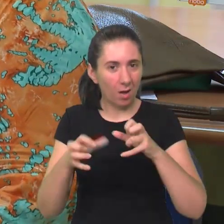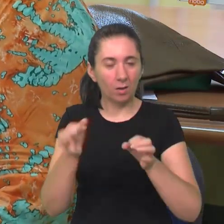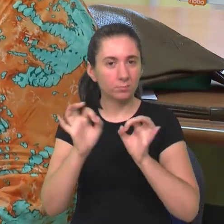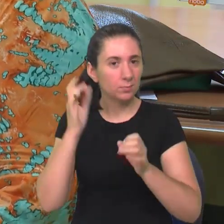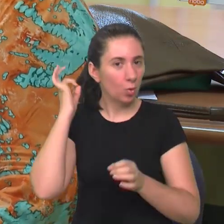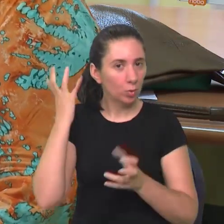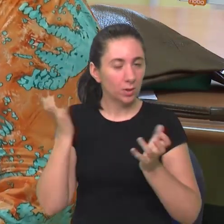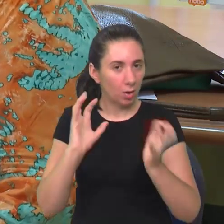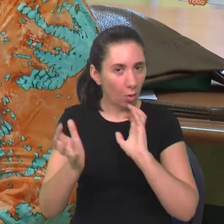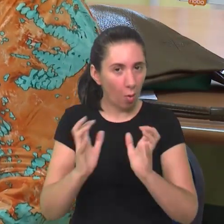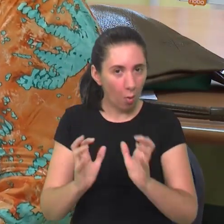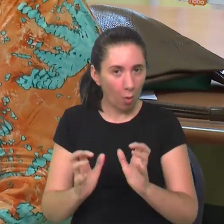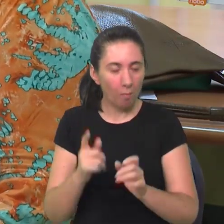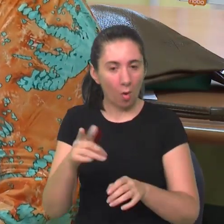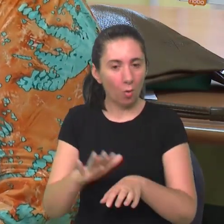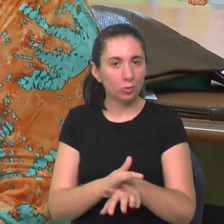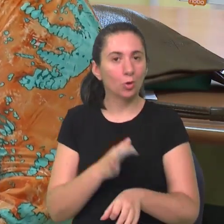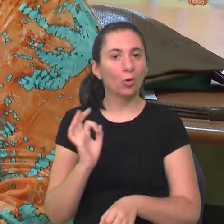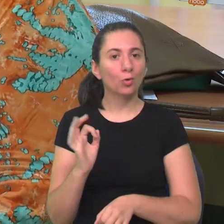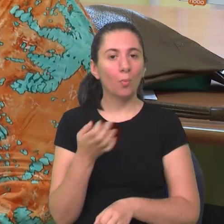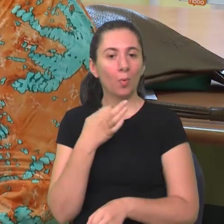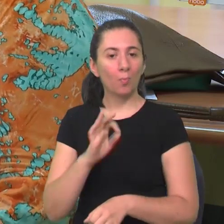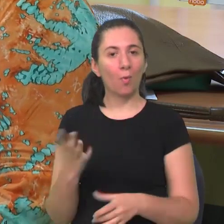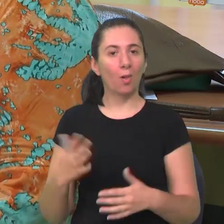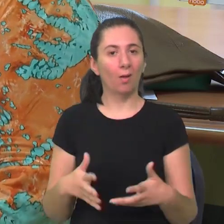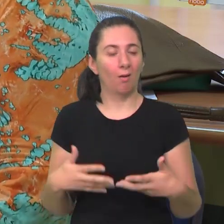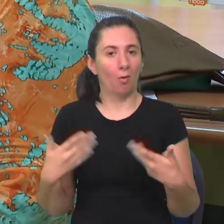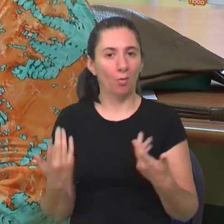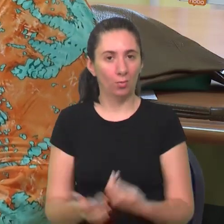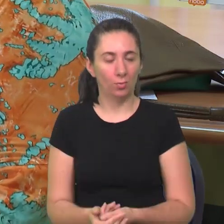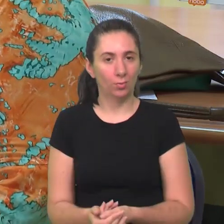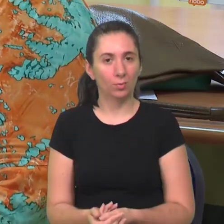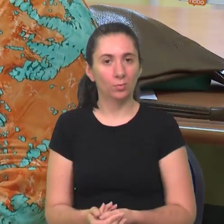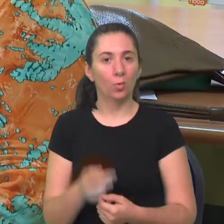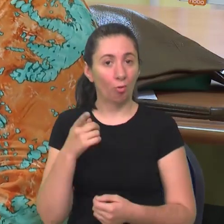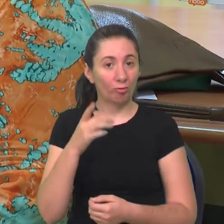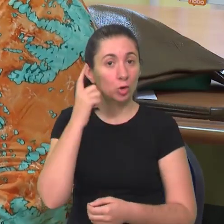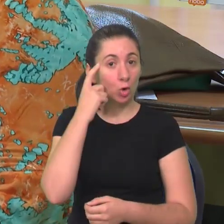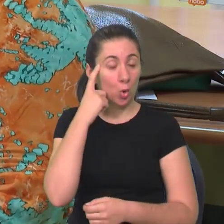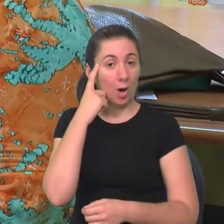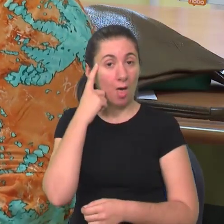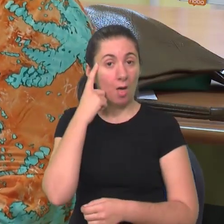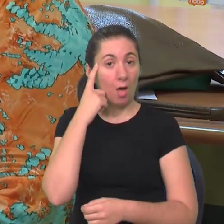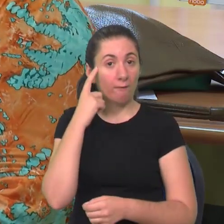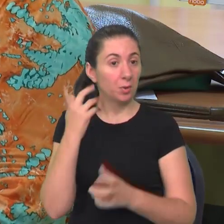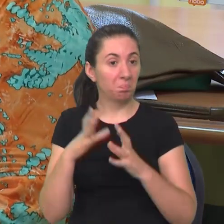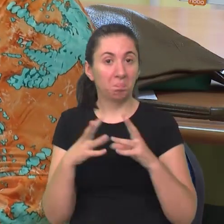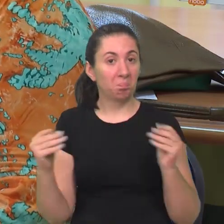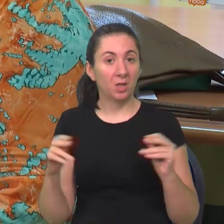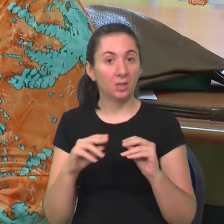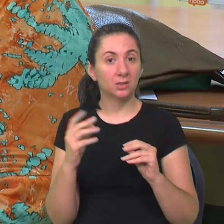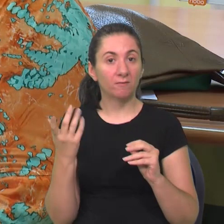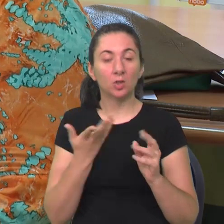uređenje kose, kad ste se vi osjećali dobro i samopouzdano, jednostavno u vašoj glavi nestali su